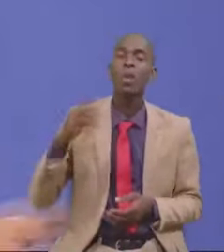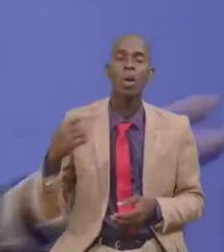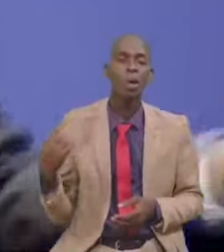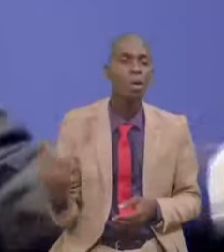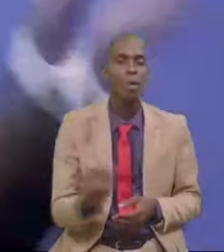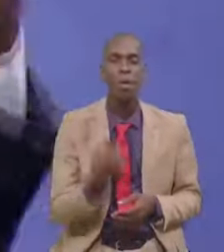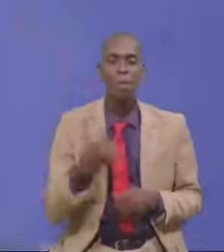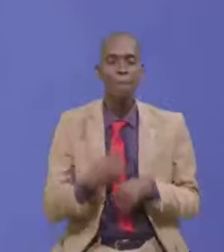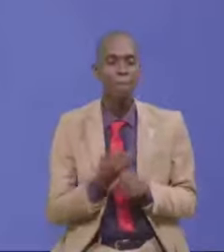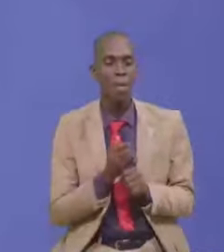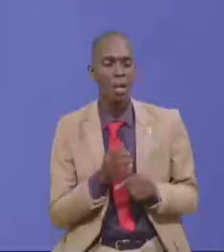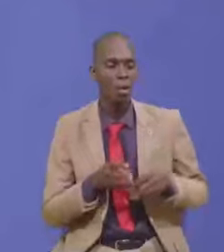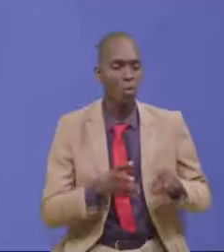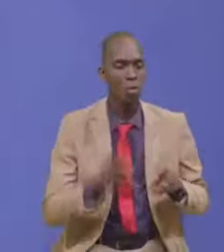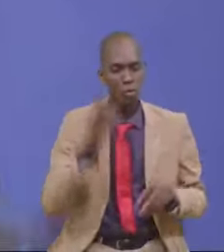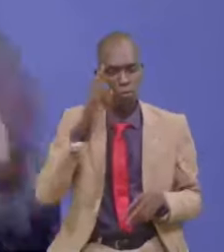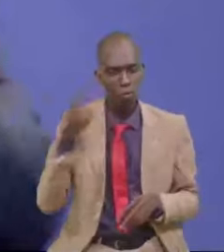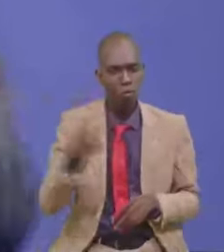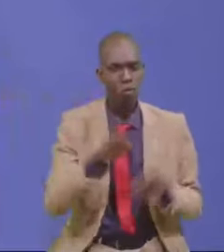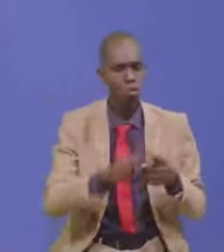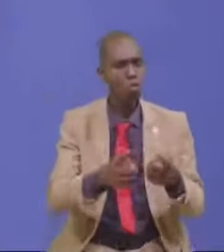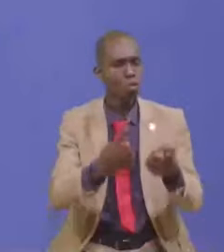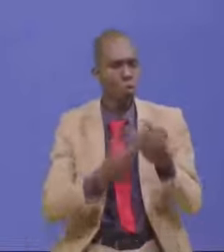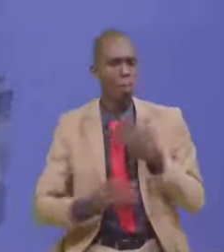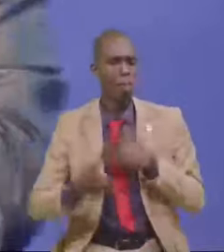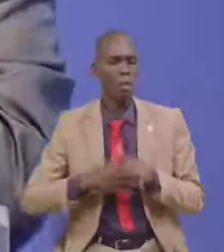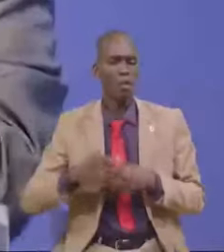Dieu pourvoit toujours un moyen pour revenir à la vérité.